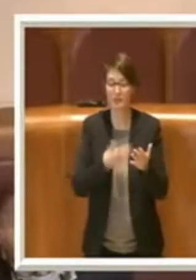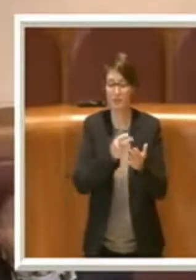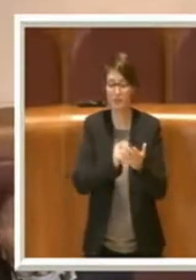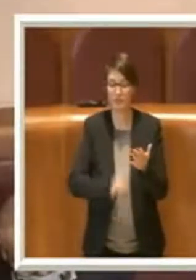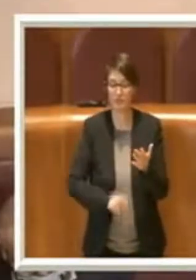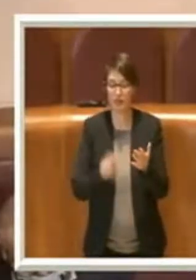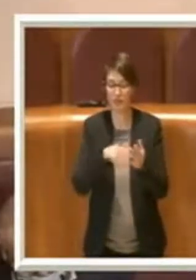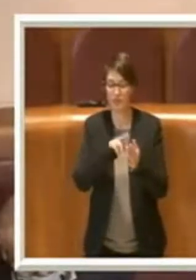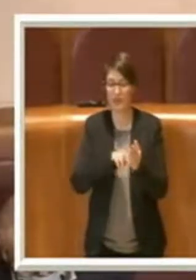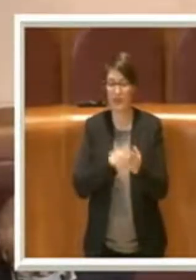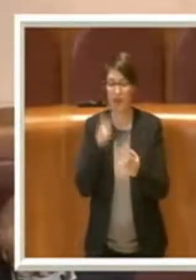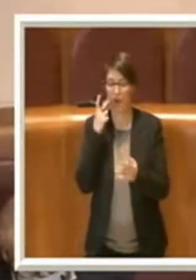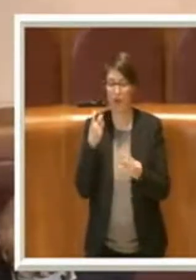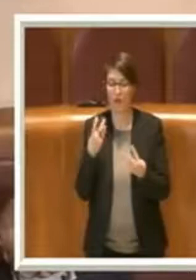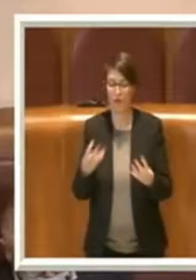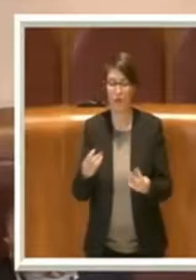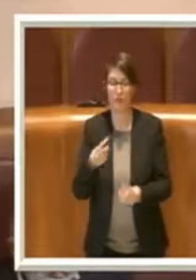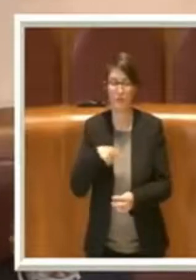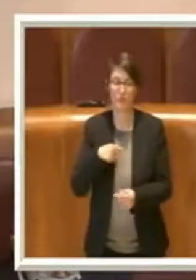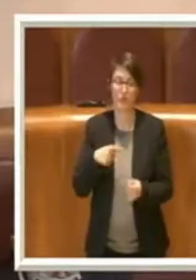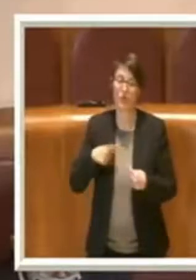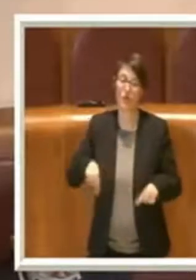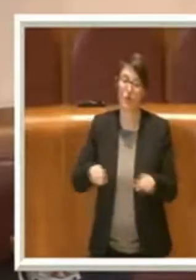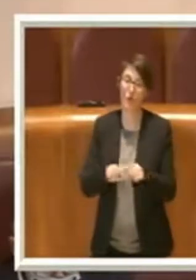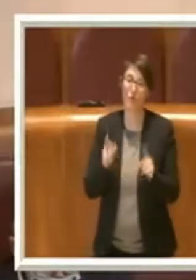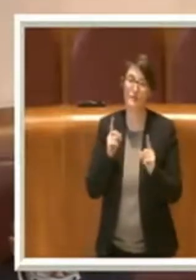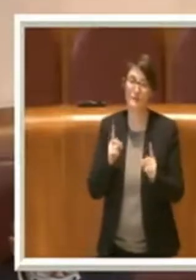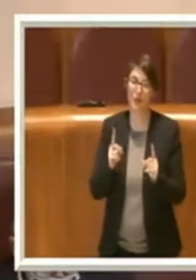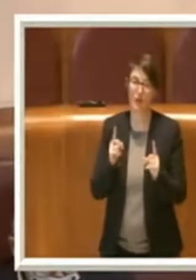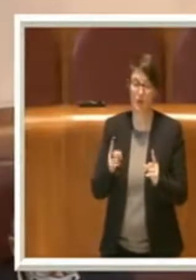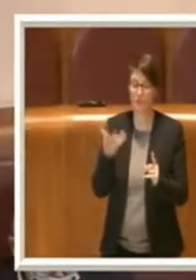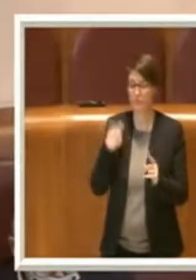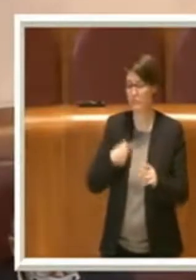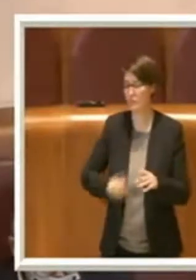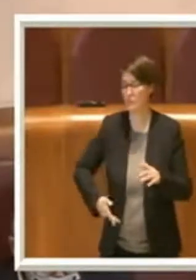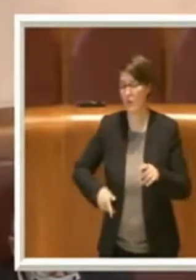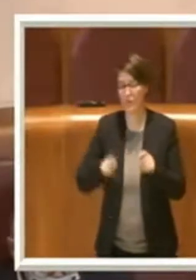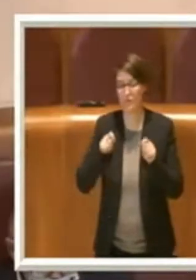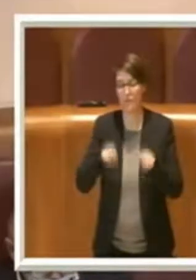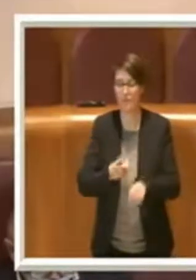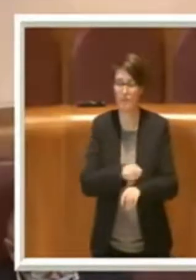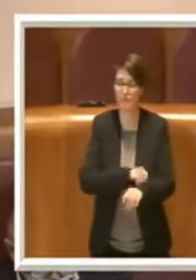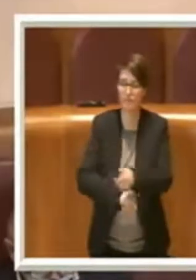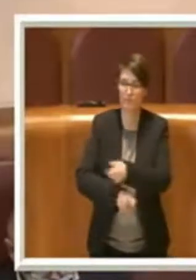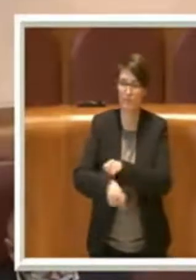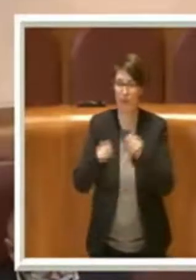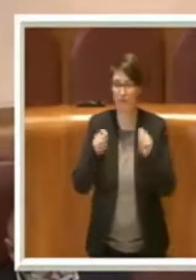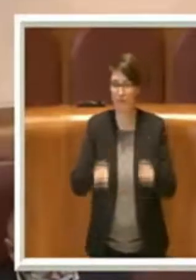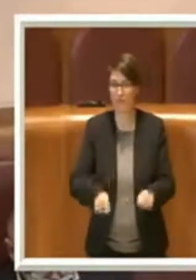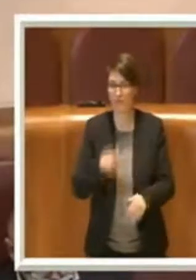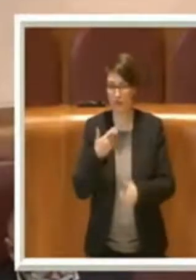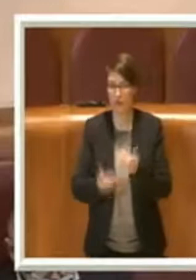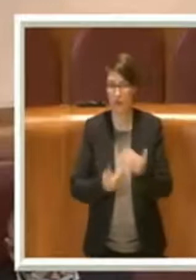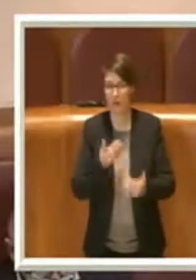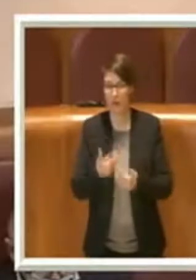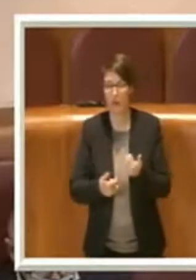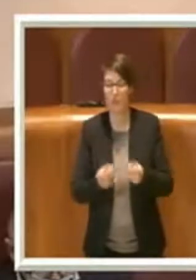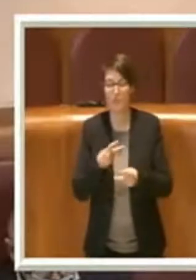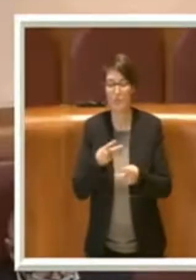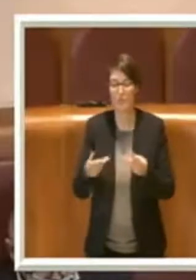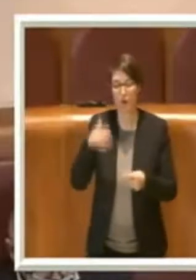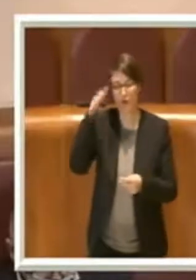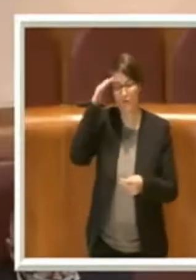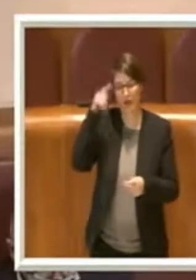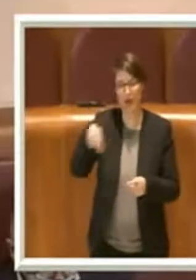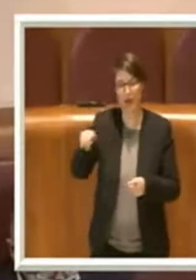del regolamento del verde. Come Commissione Ambiente ci siamo messi in moto immediatamente per ascoltarli, per cercare all'interno appunto della